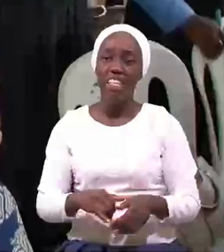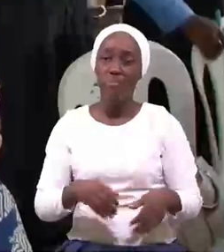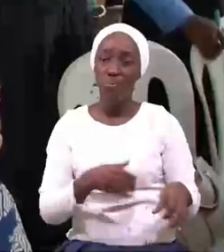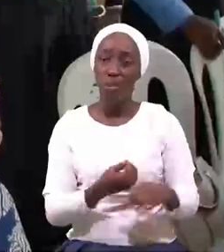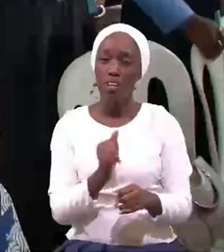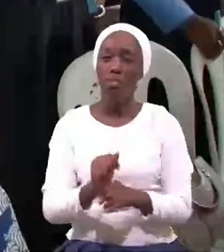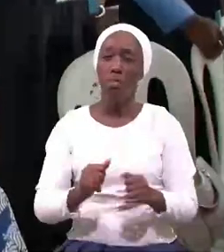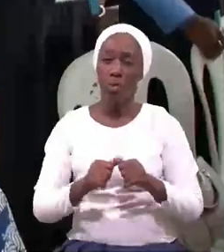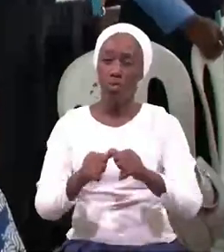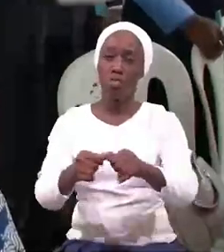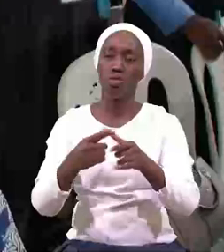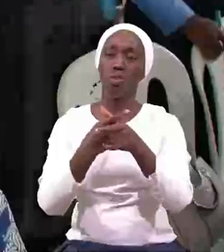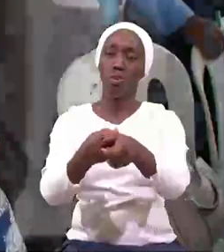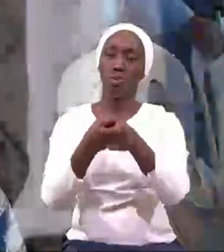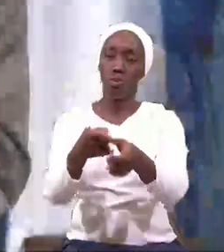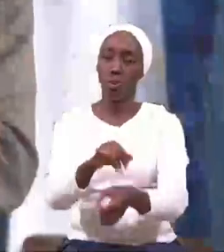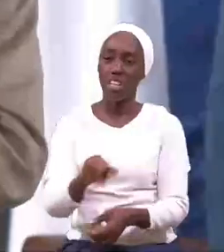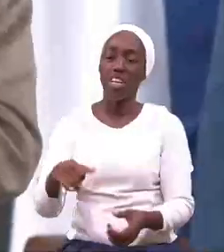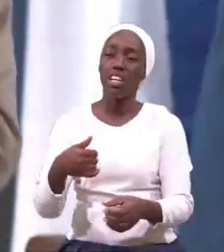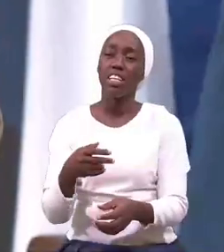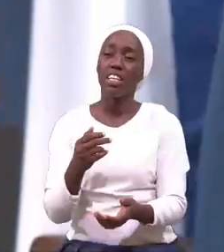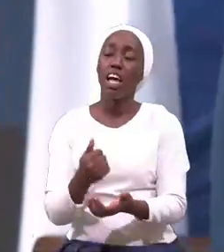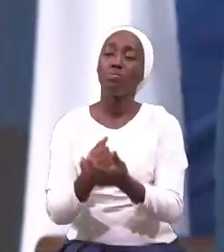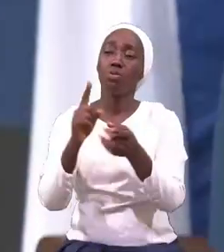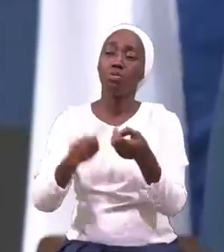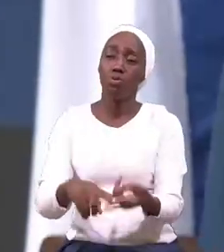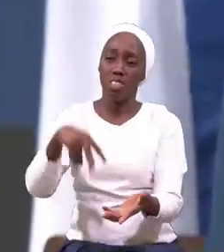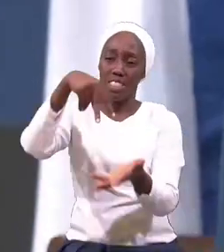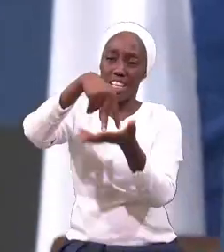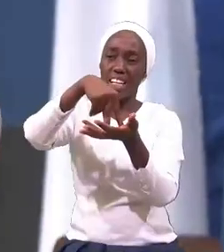maintient toujours en course et qui te maintient debout.